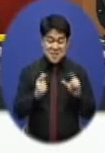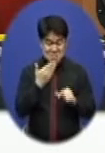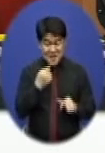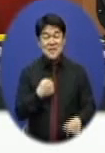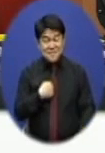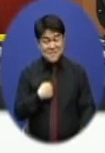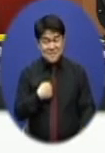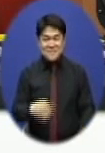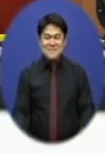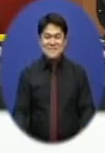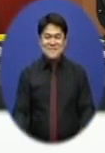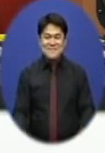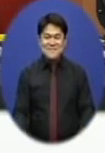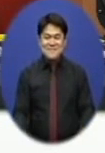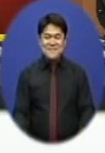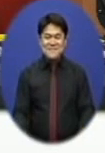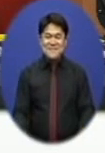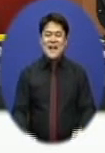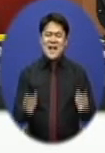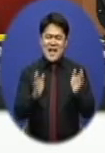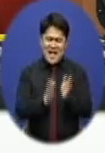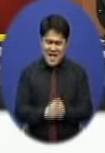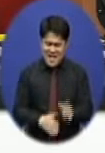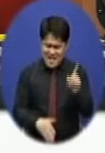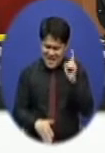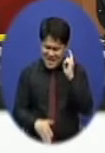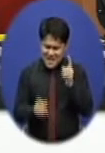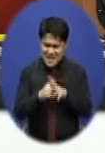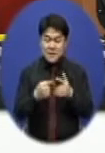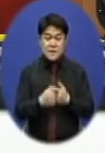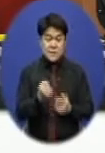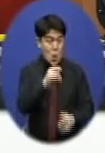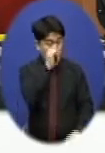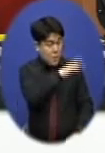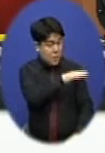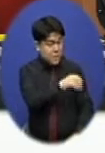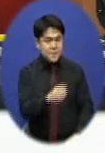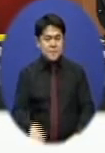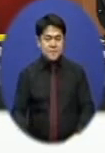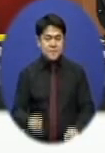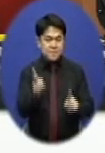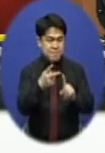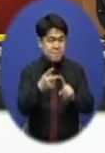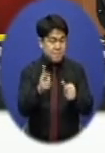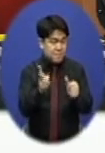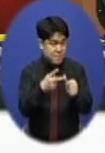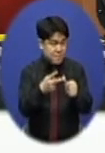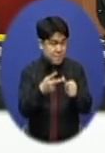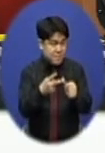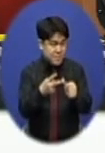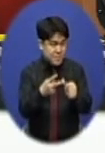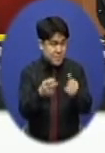생활을 하고 있습니다. 전문적으로 아니지만 또 한 가지 그러니까 예. 또 한 가지요. 재혼을 또 이렇게 또 주선을 하시나 봐요. 그런 것도